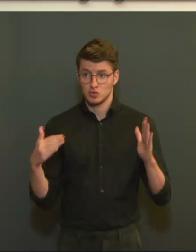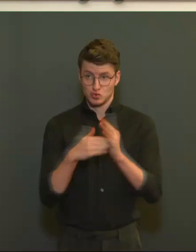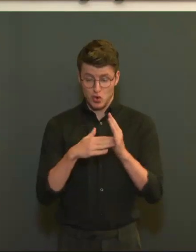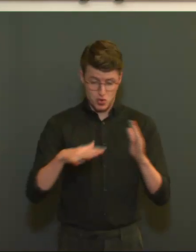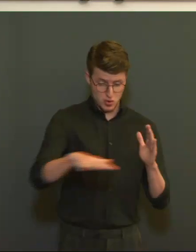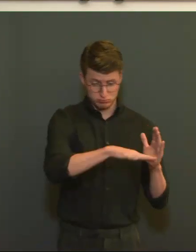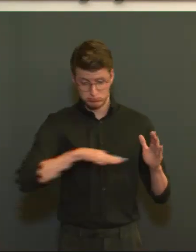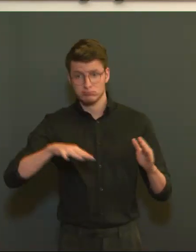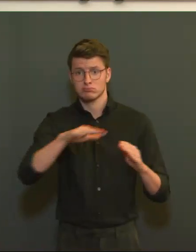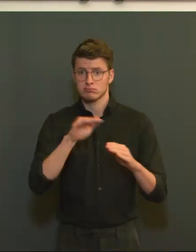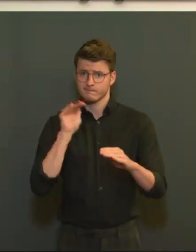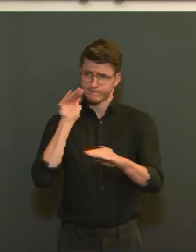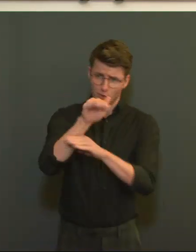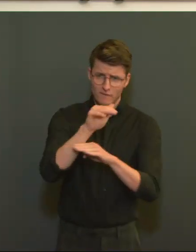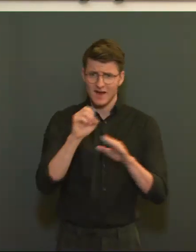afgenomen.